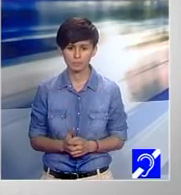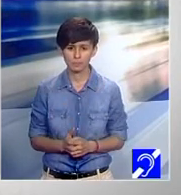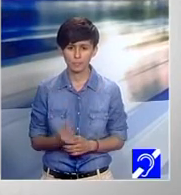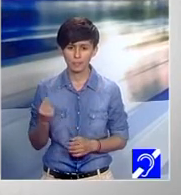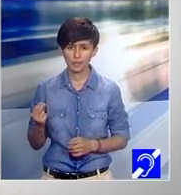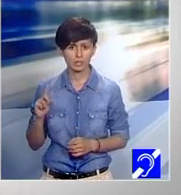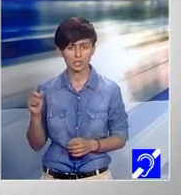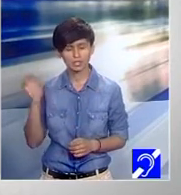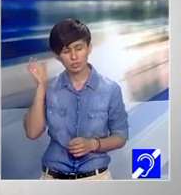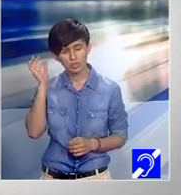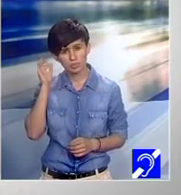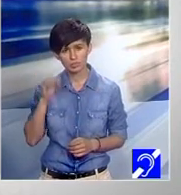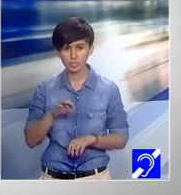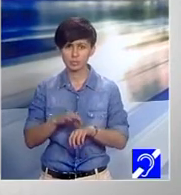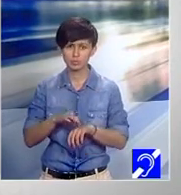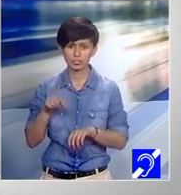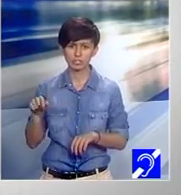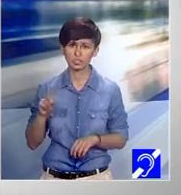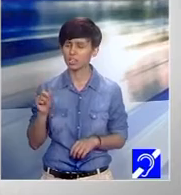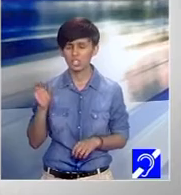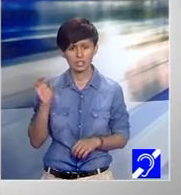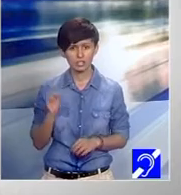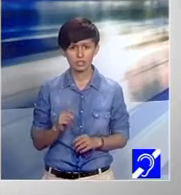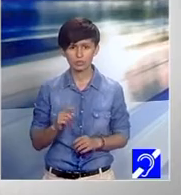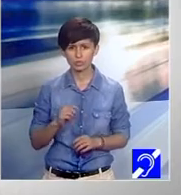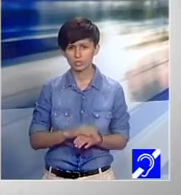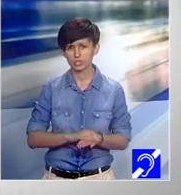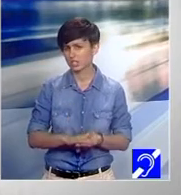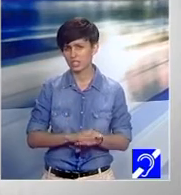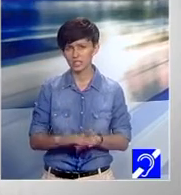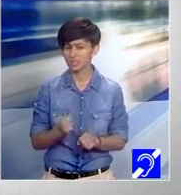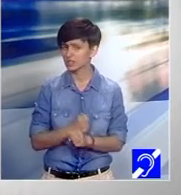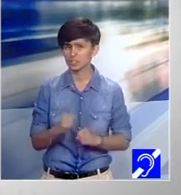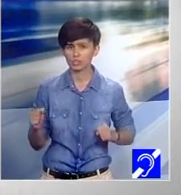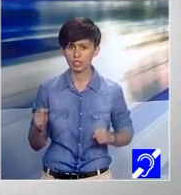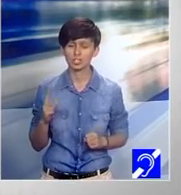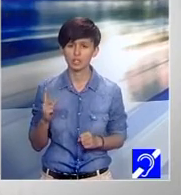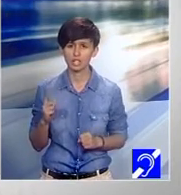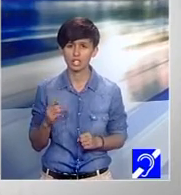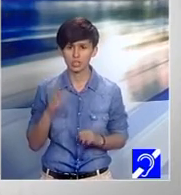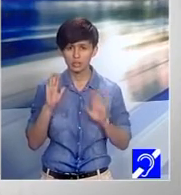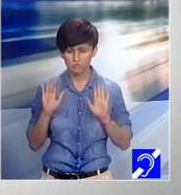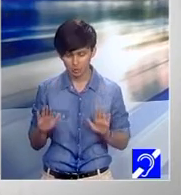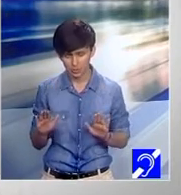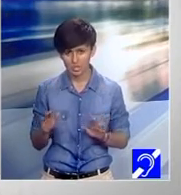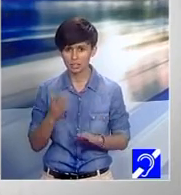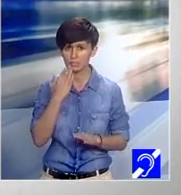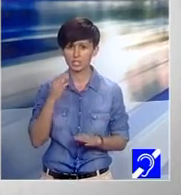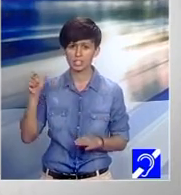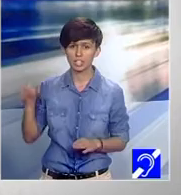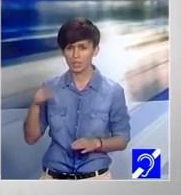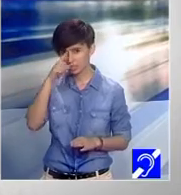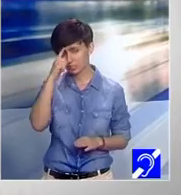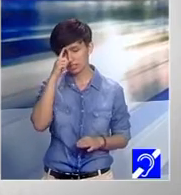iert niciodată pentru asta, în schimb o să mă înclin în fața medicilor și asistentelor medicale care în continuare ne-au susținut și noi n-am plecat din